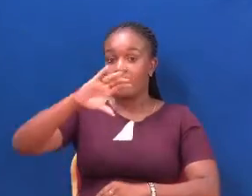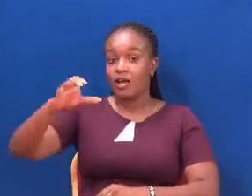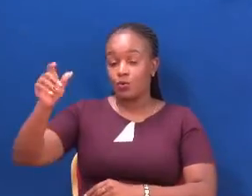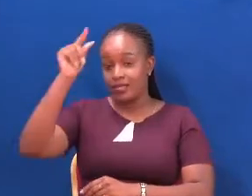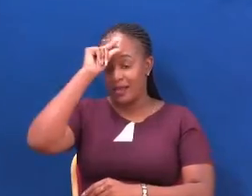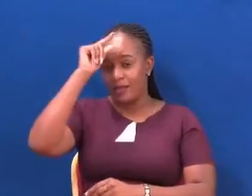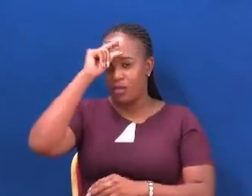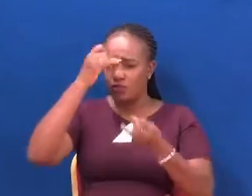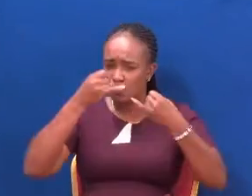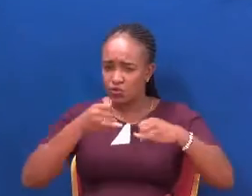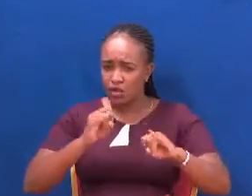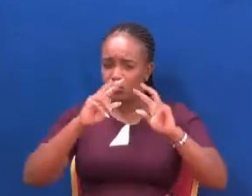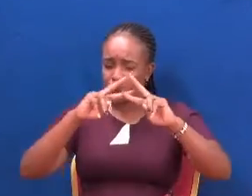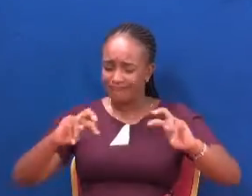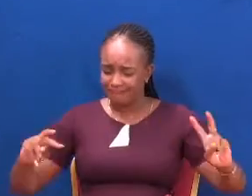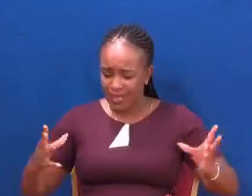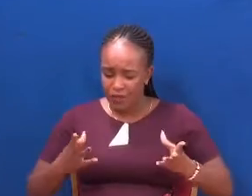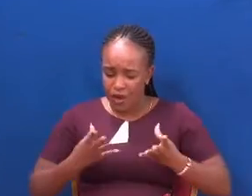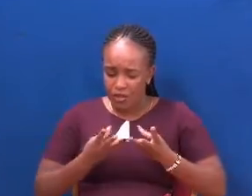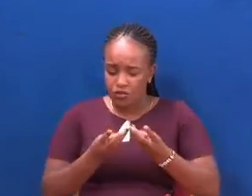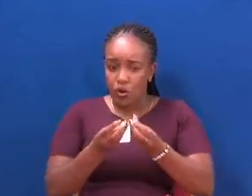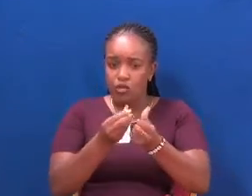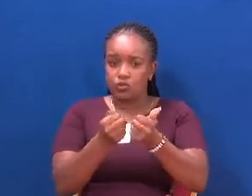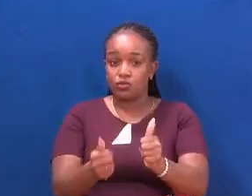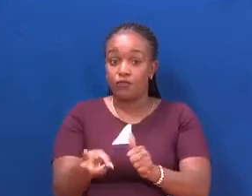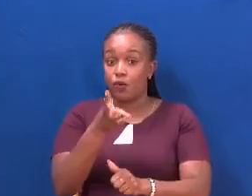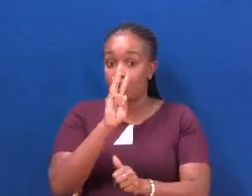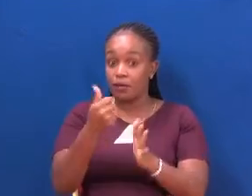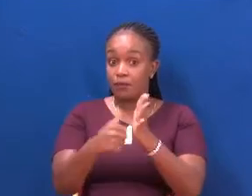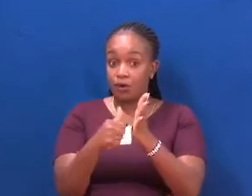government to find a long-lasting solution to the water shortage